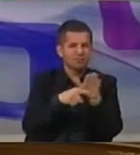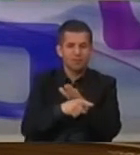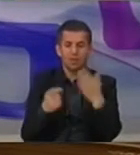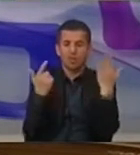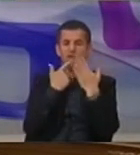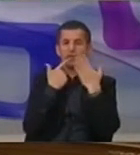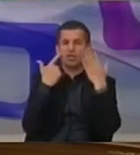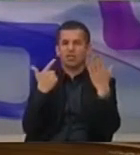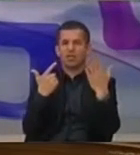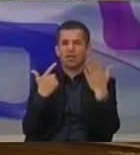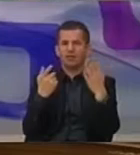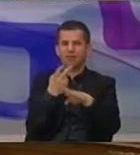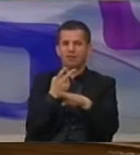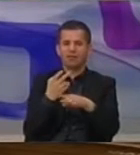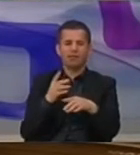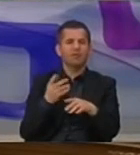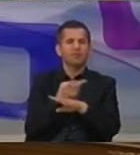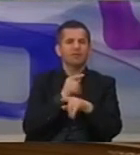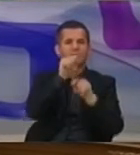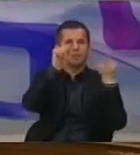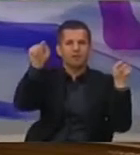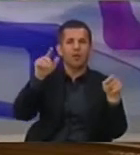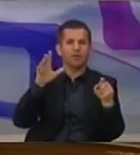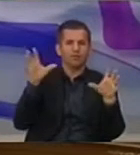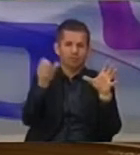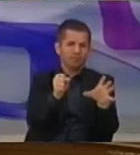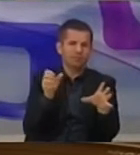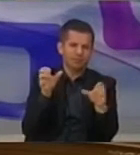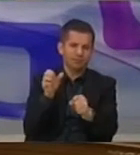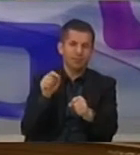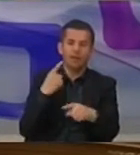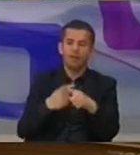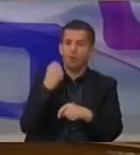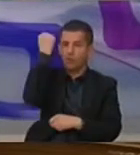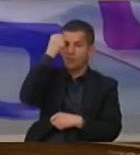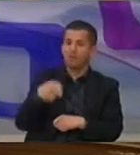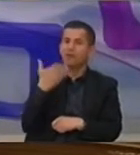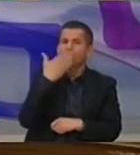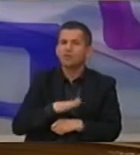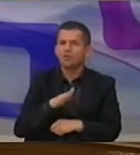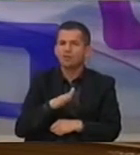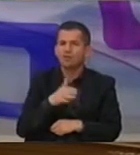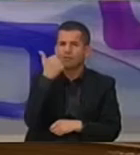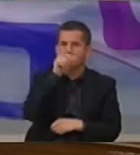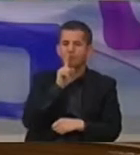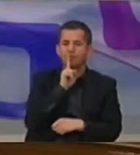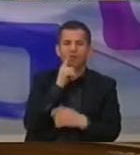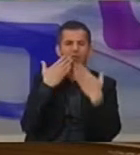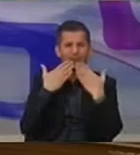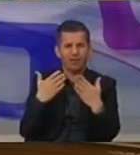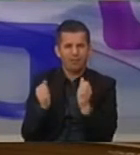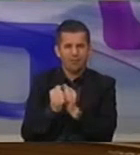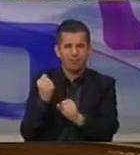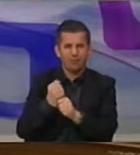77 në vendet ndryshme të Bashkimit Evropian dhe në Kosovë. Ky sukses ka ardhë ekskluzivisht falë bashkëpunimit